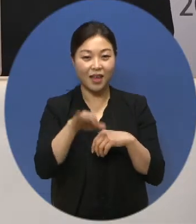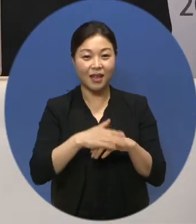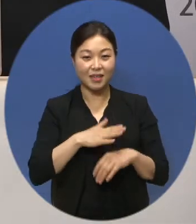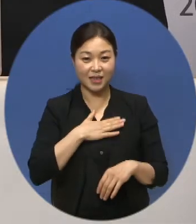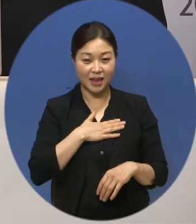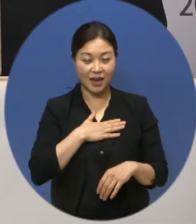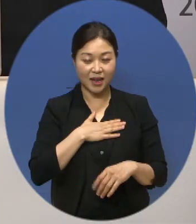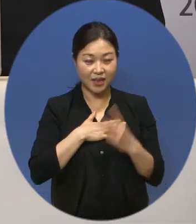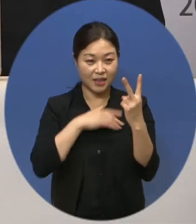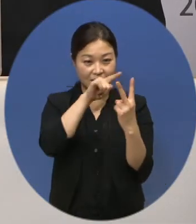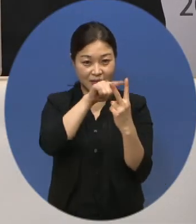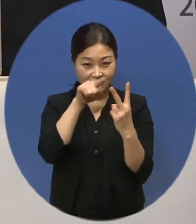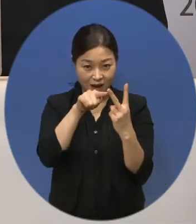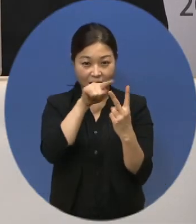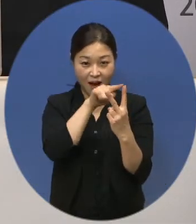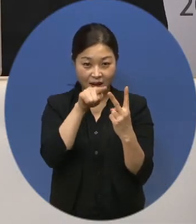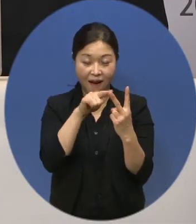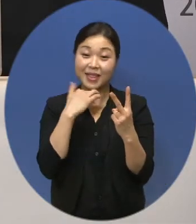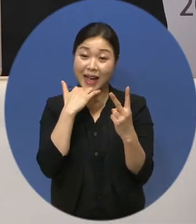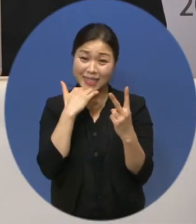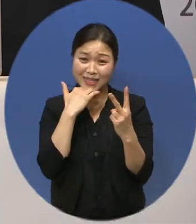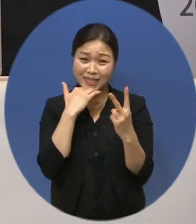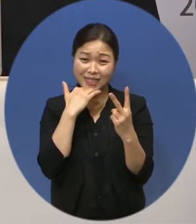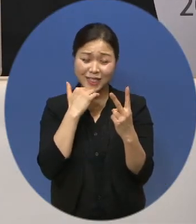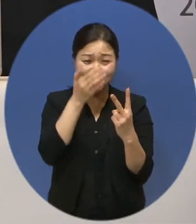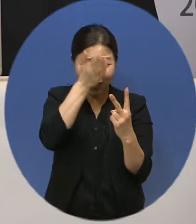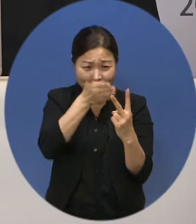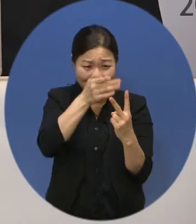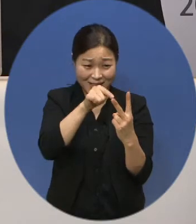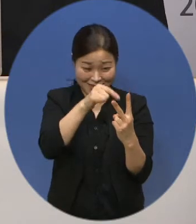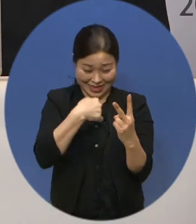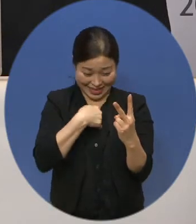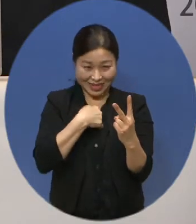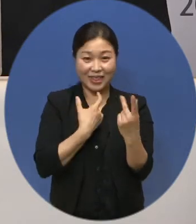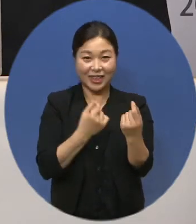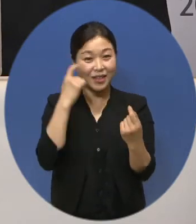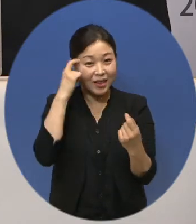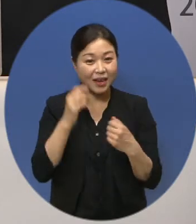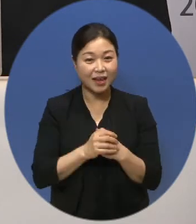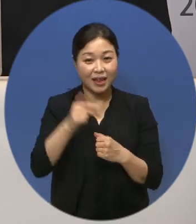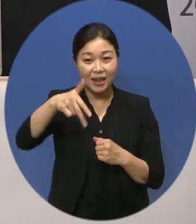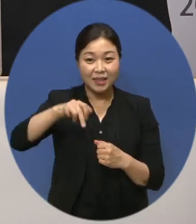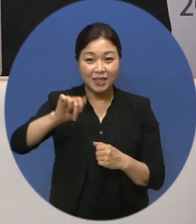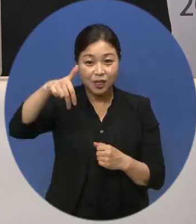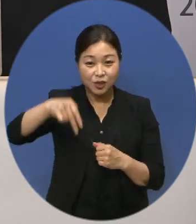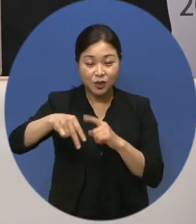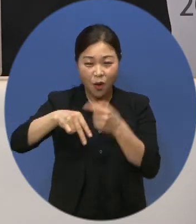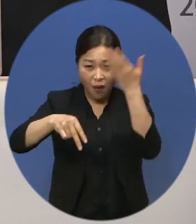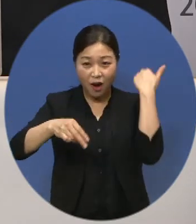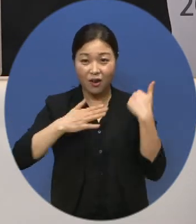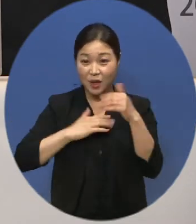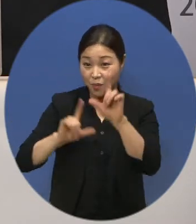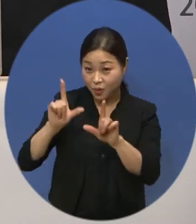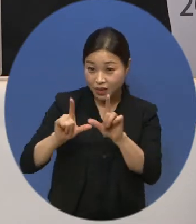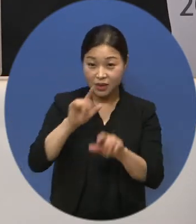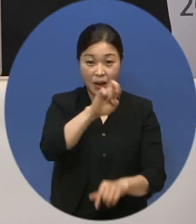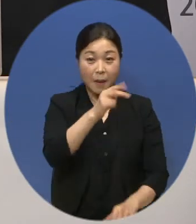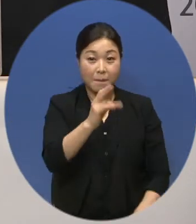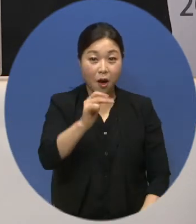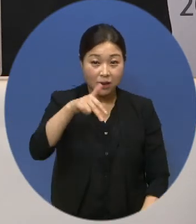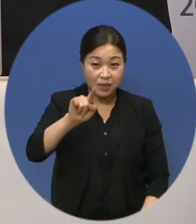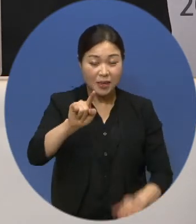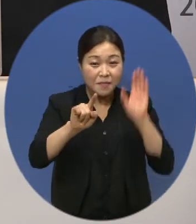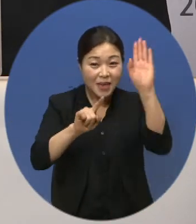그 사이에 있다고 생각을 했었던 것 같아요. 그러니까 지규는 과거의 저고, 그러니까 명자는